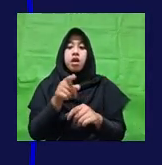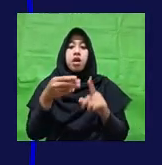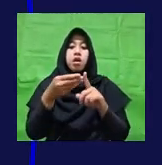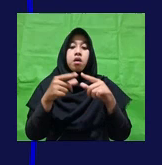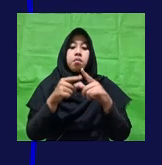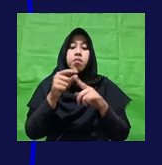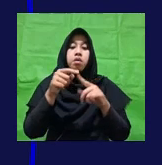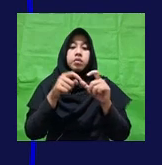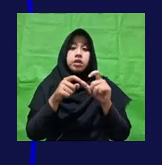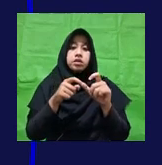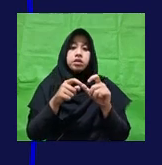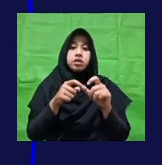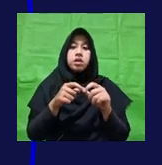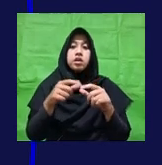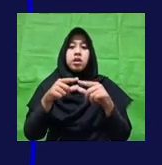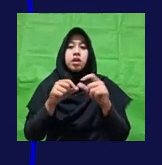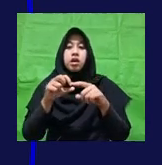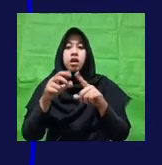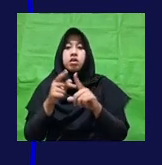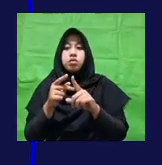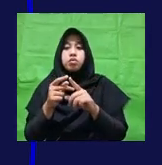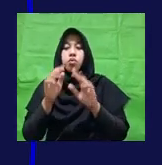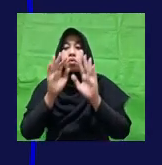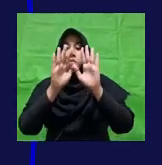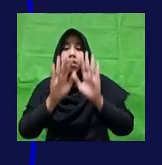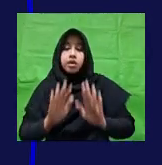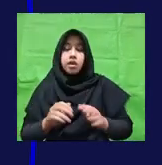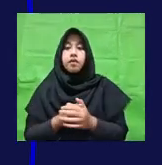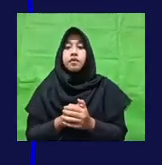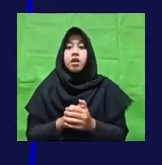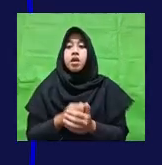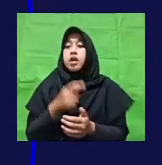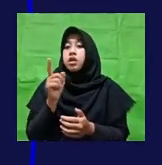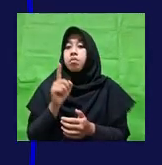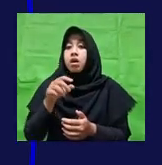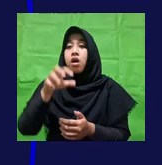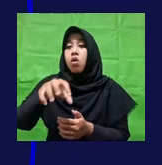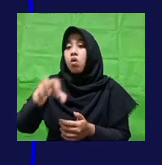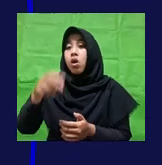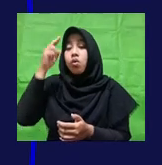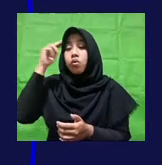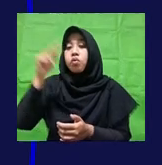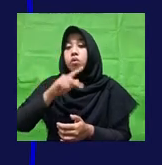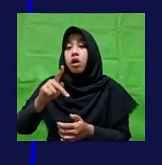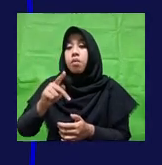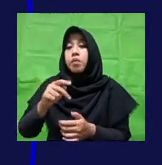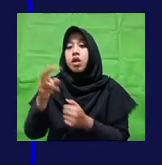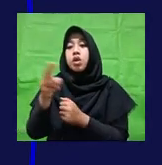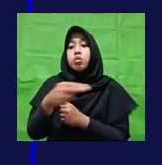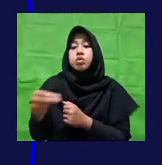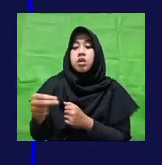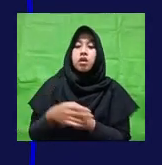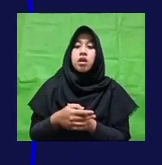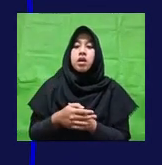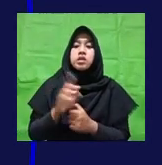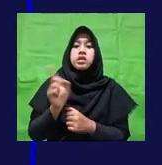oleh realitas media. Lantas, di manakah lokal bagi kami di Rimpang Nusantara? Jangan-jangan lokal bukan ditemukan di